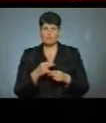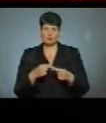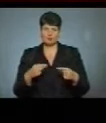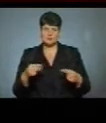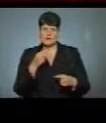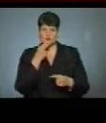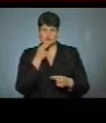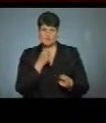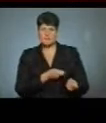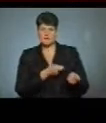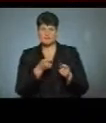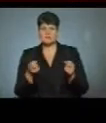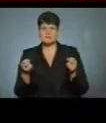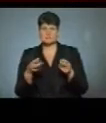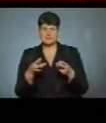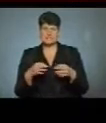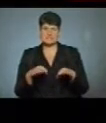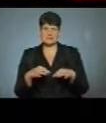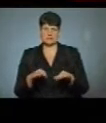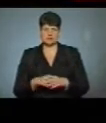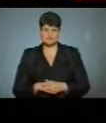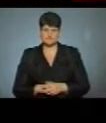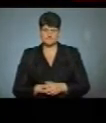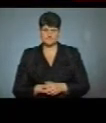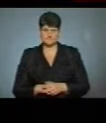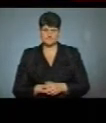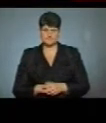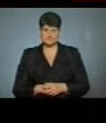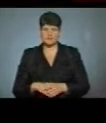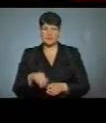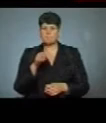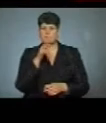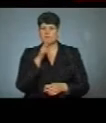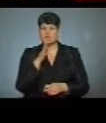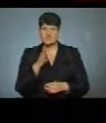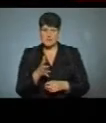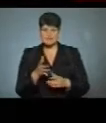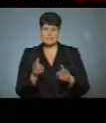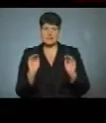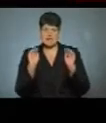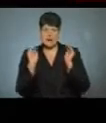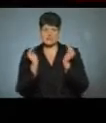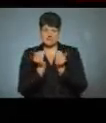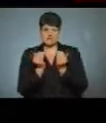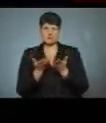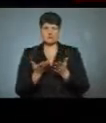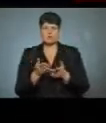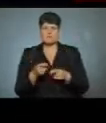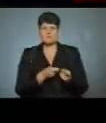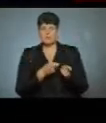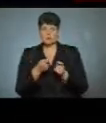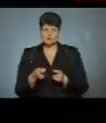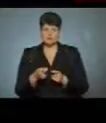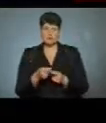харчування, перевозять спецтранспортом. Під час карантину працівники міського територіального центру доставляють продукти